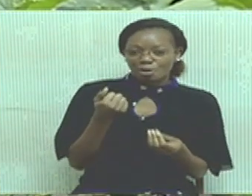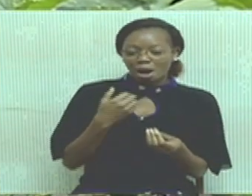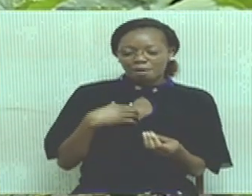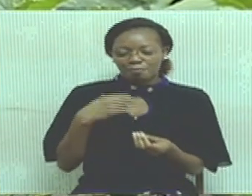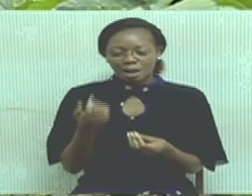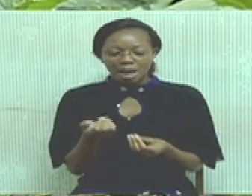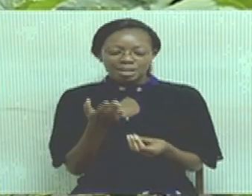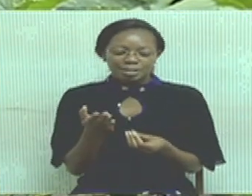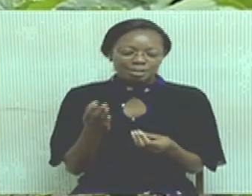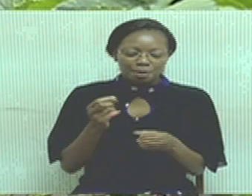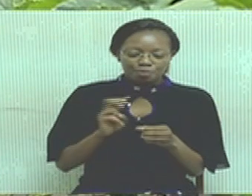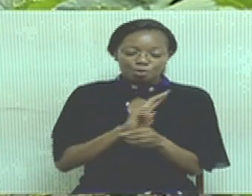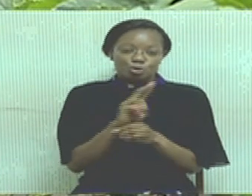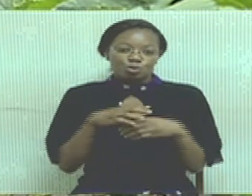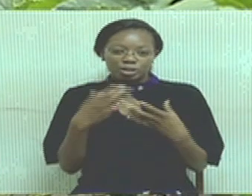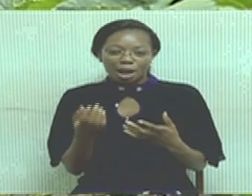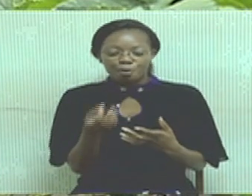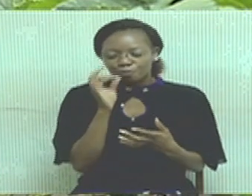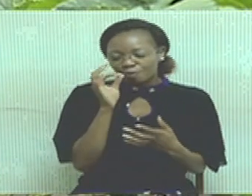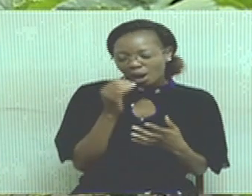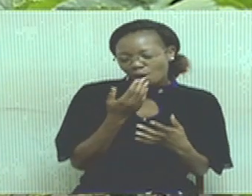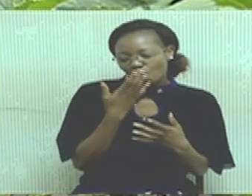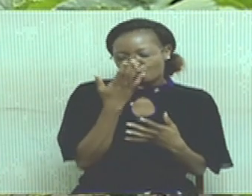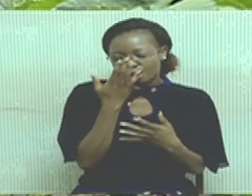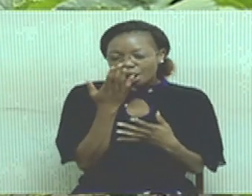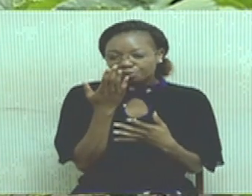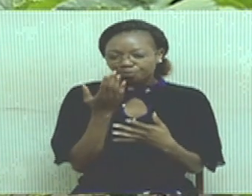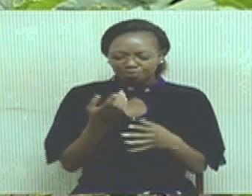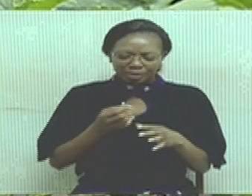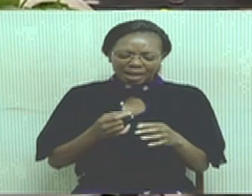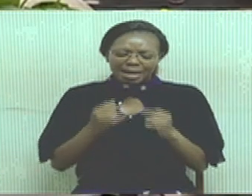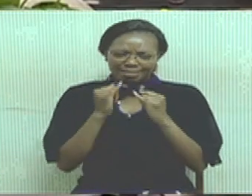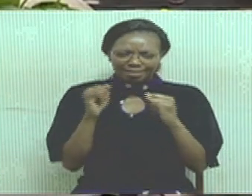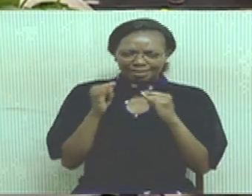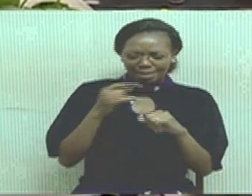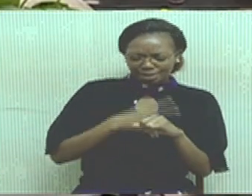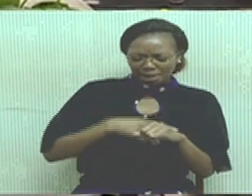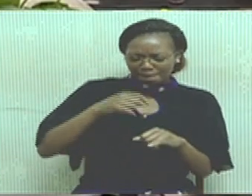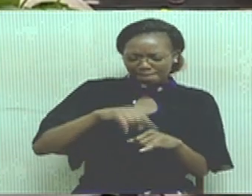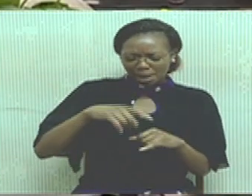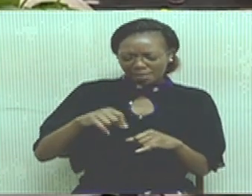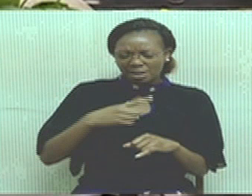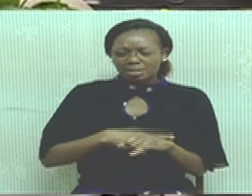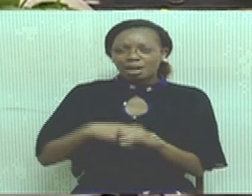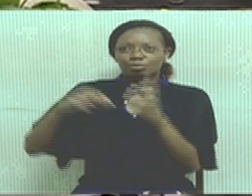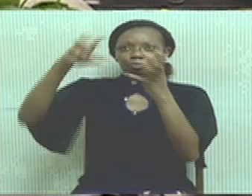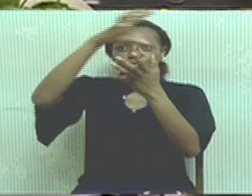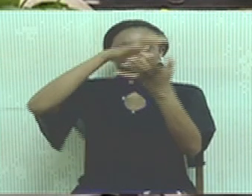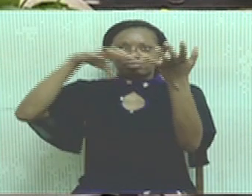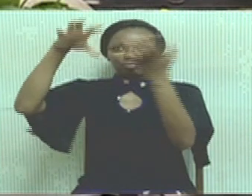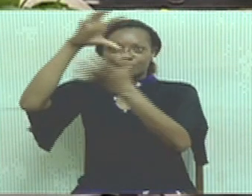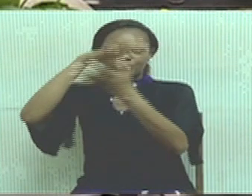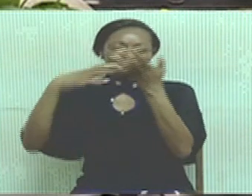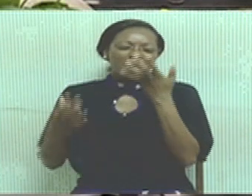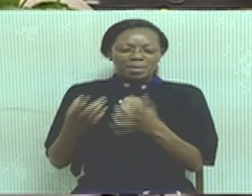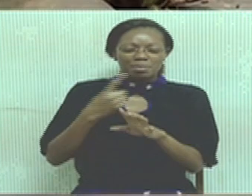growth, kuna zile za fruit and flowers, na kuna zile za kutengeneza matunda. Jaribu kupanda strawberries wakati kuna mawimbi